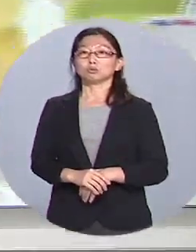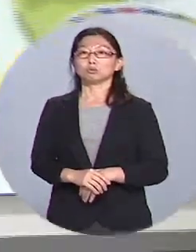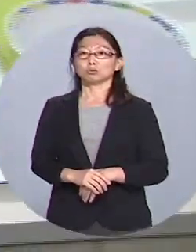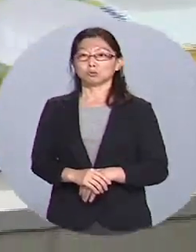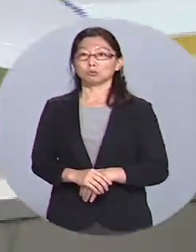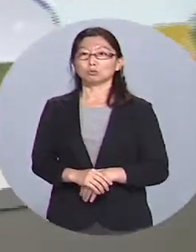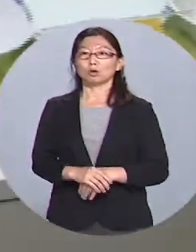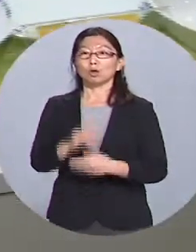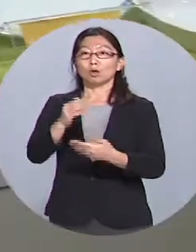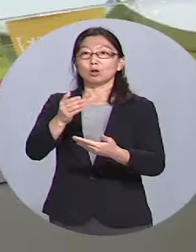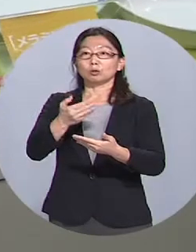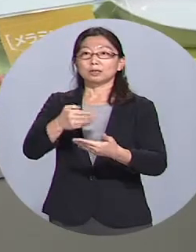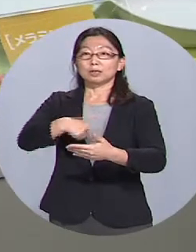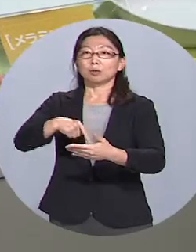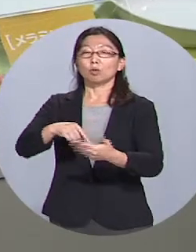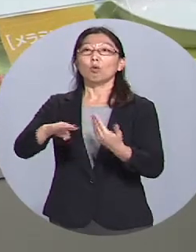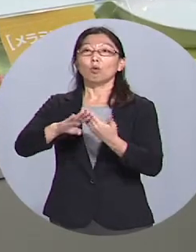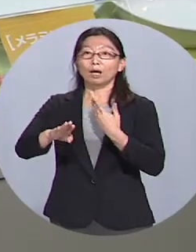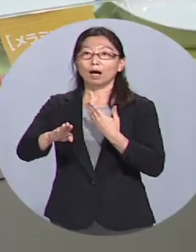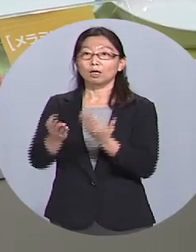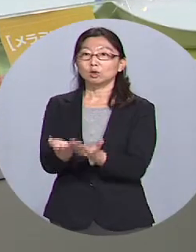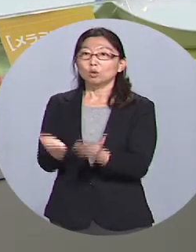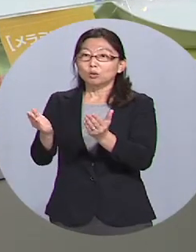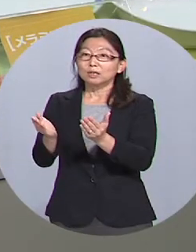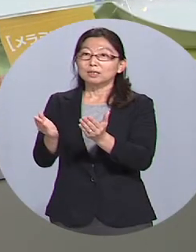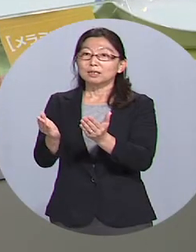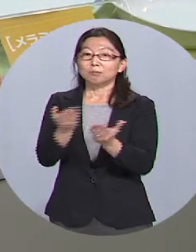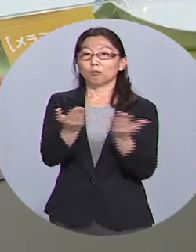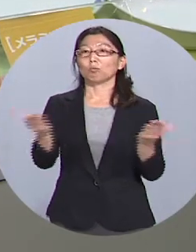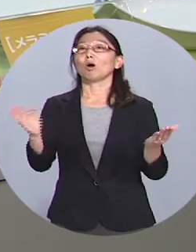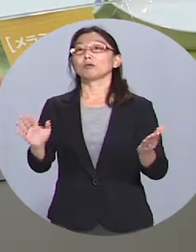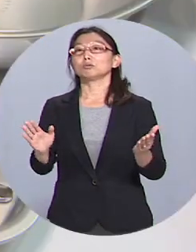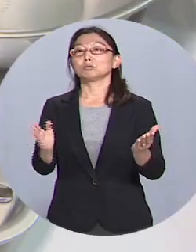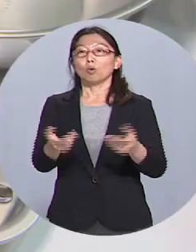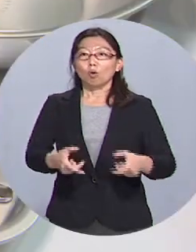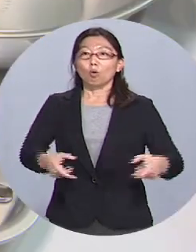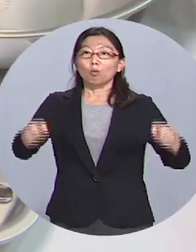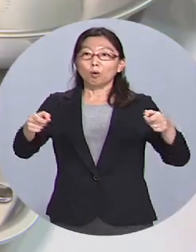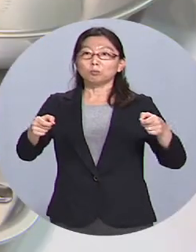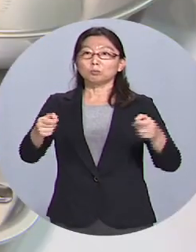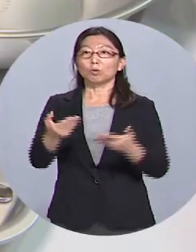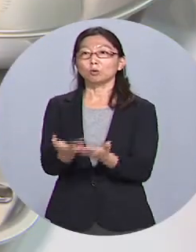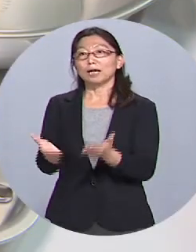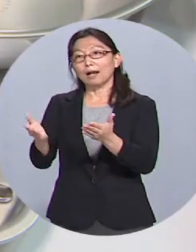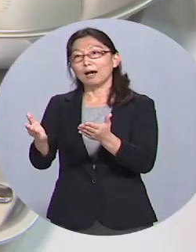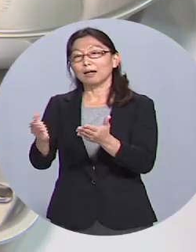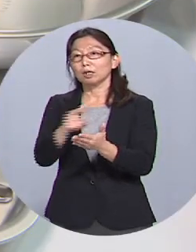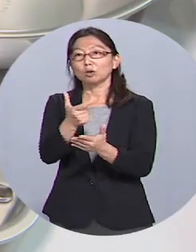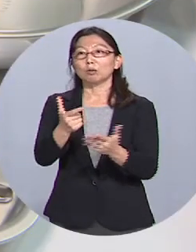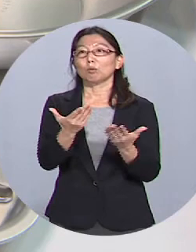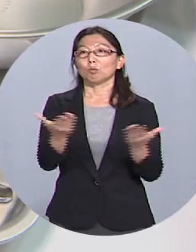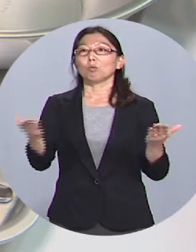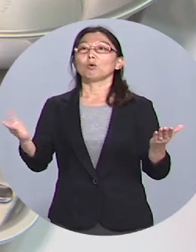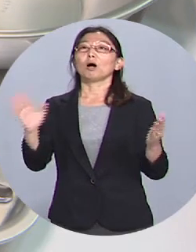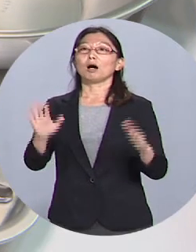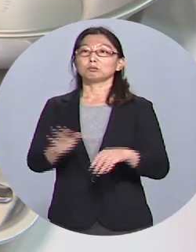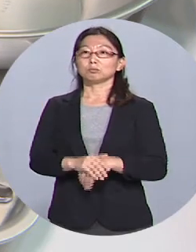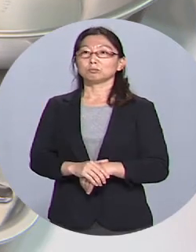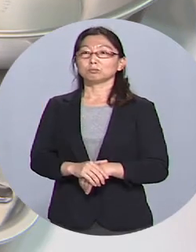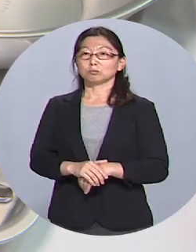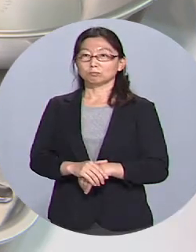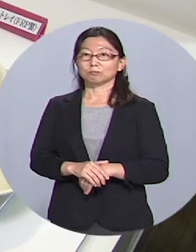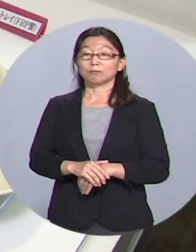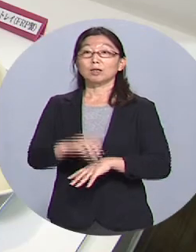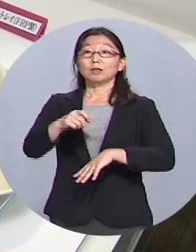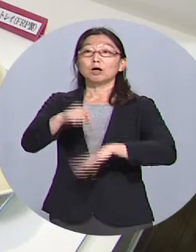様に慣れ親しんだ食器類、これも数多く展示されています。お盆やお皿など時代を経て素材が改良され、より軽く